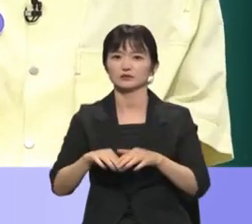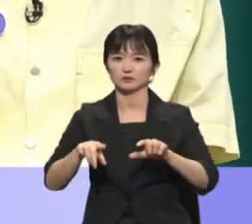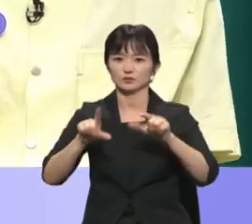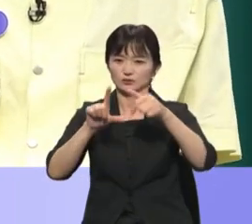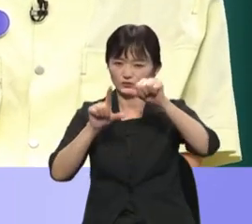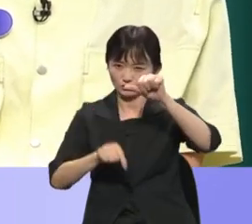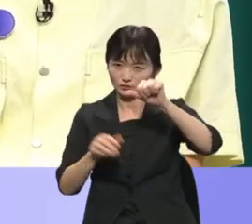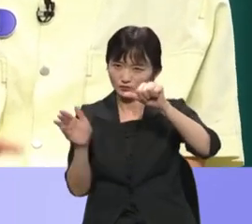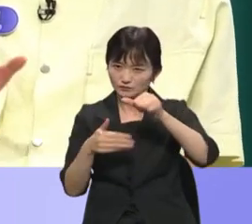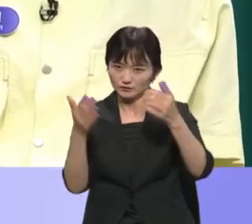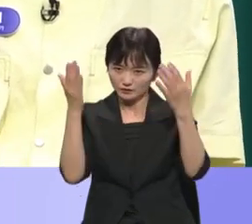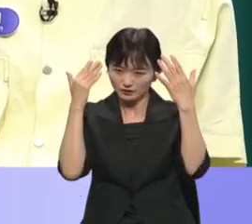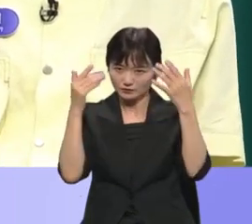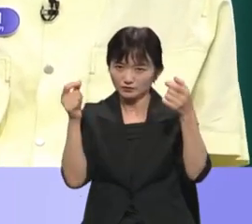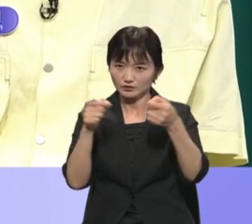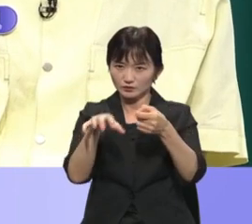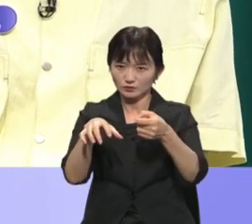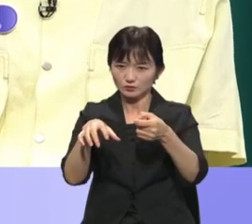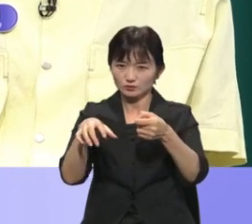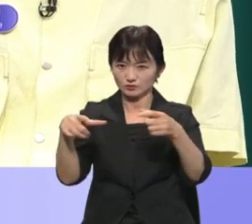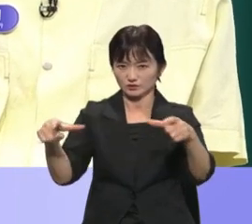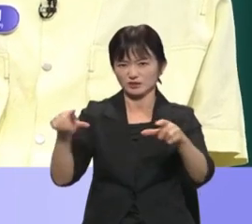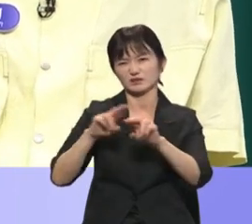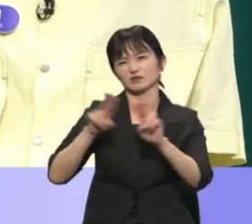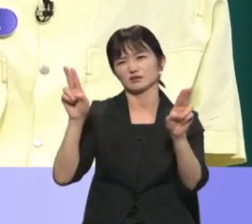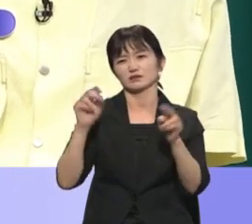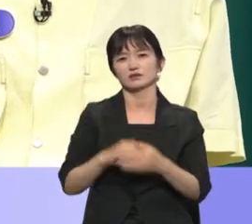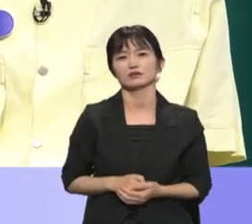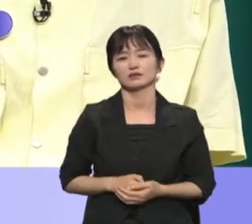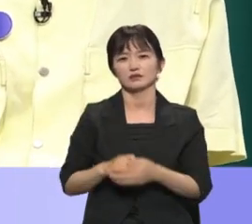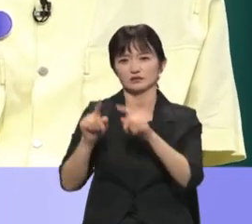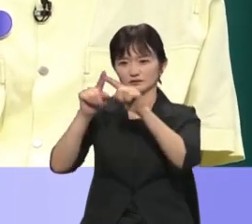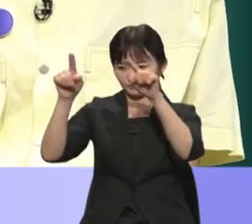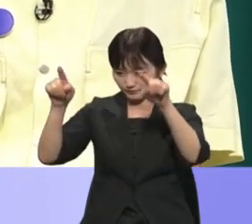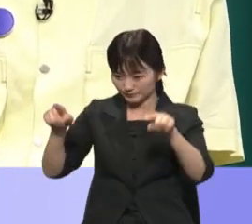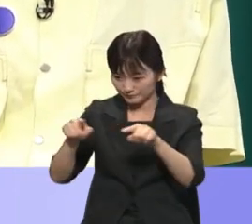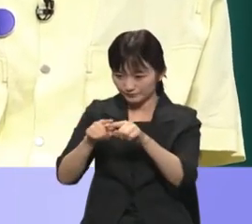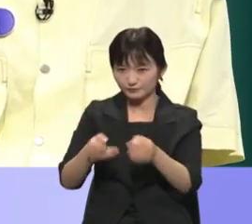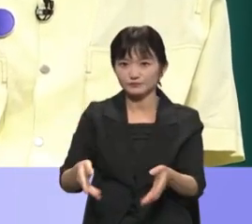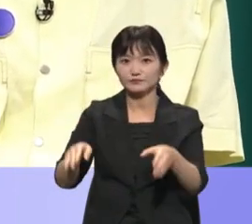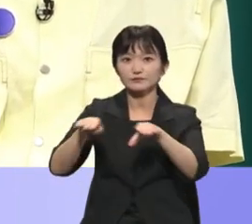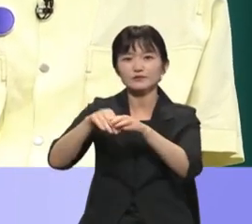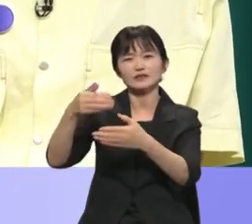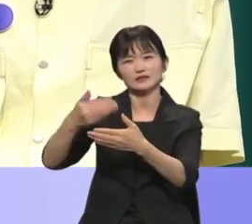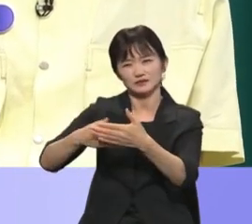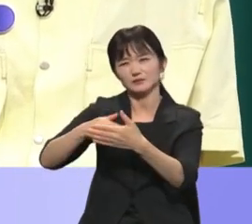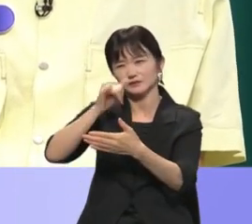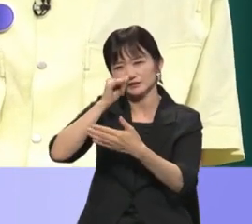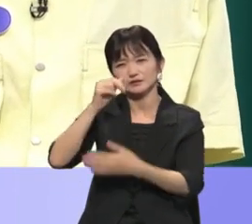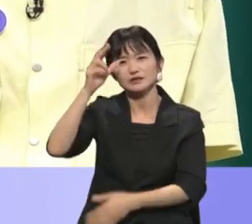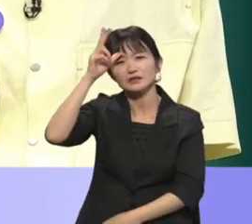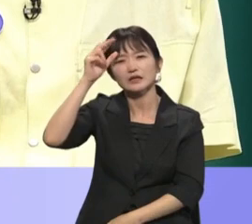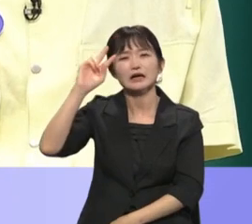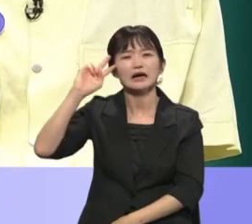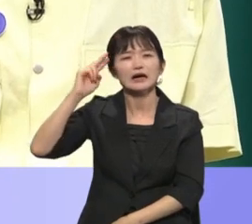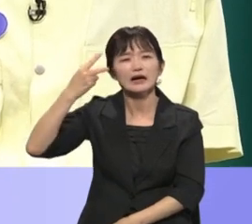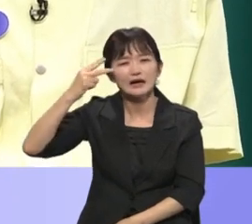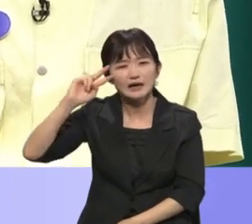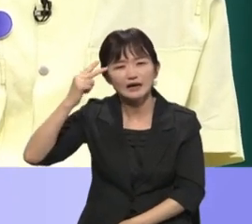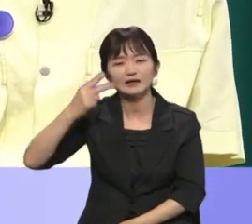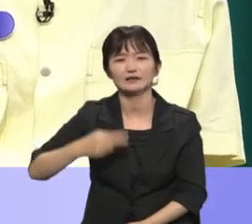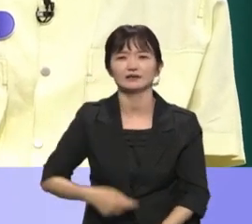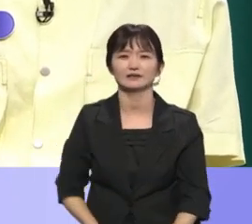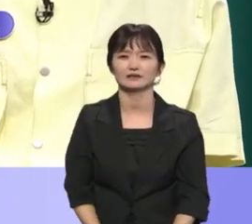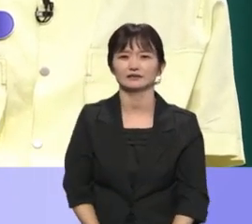5월부터 스쿨존이 해제가 됐어요 근데 이제 스쿨존 표지판이라든지 아니면 시설이 남아 있어서 경찰이 착각을 했다고